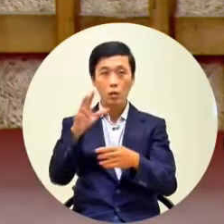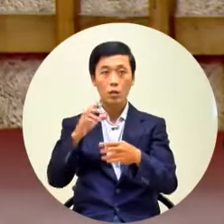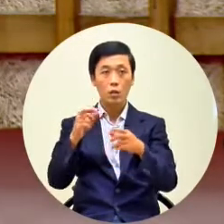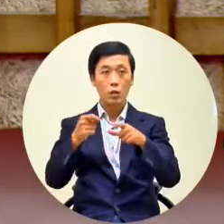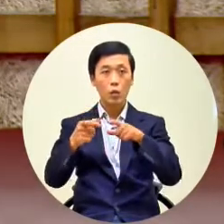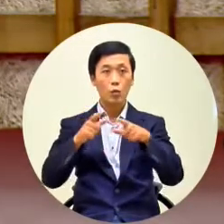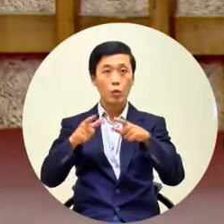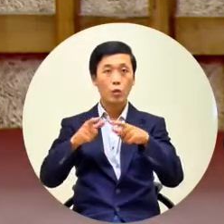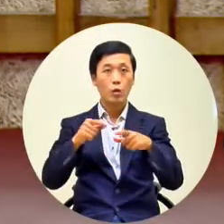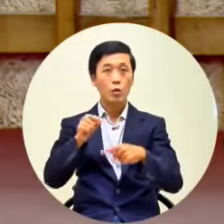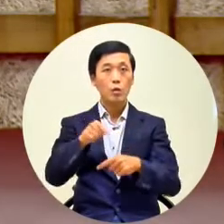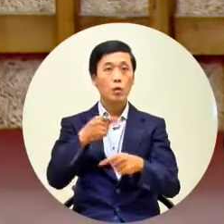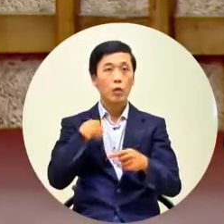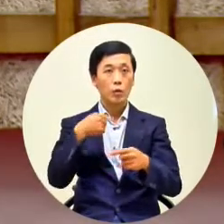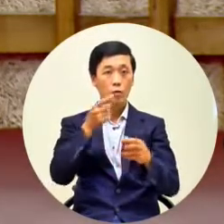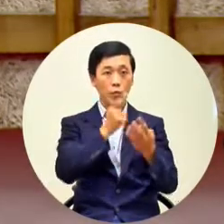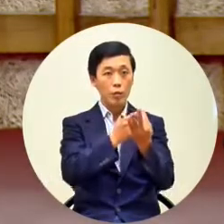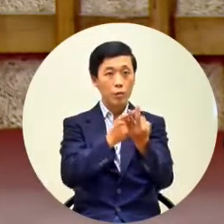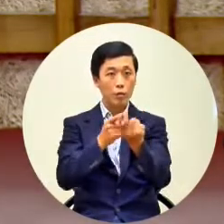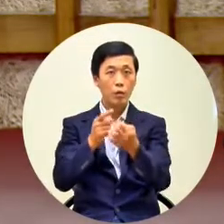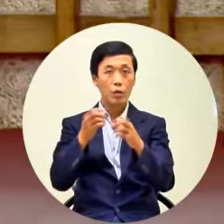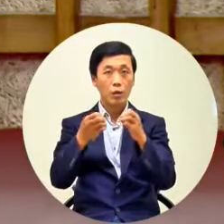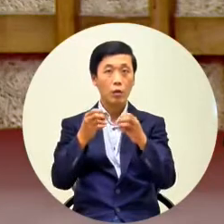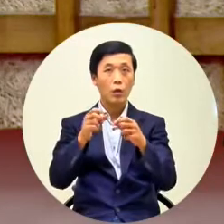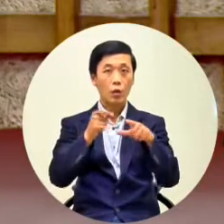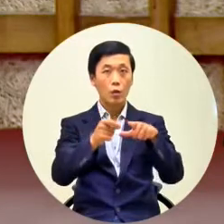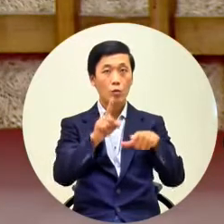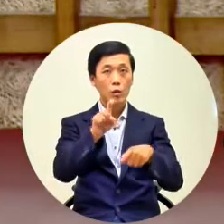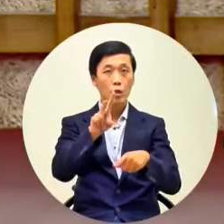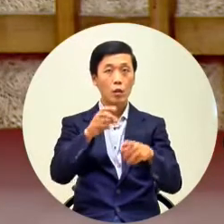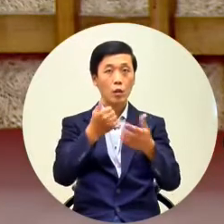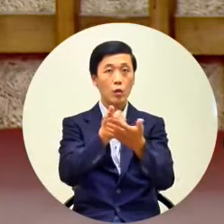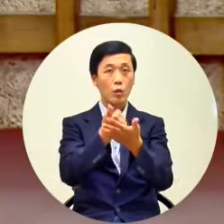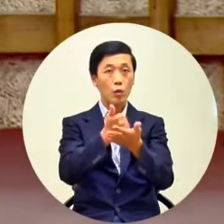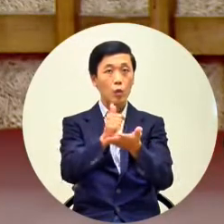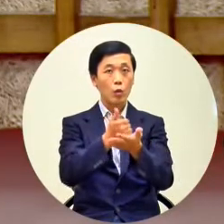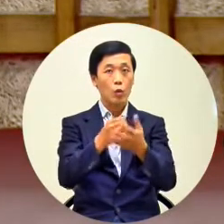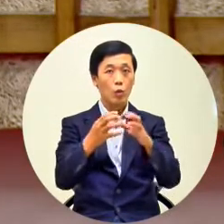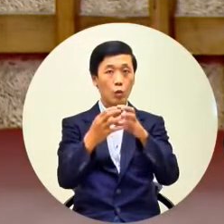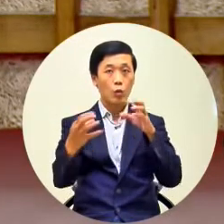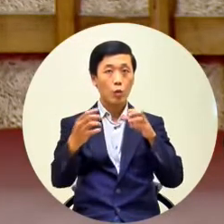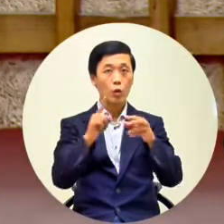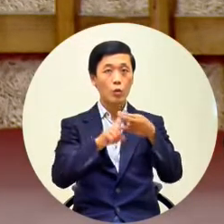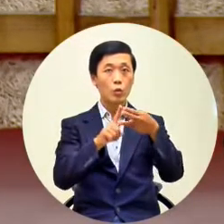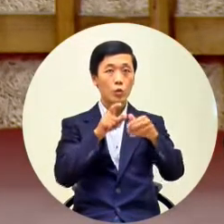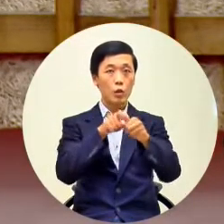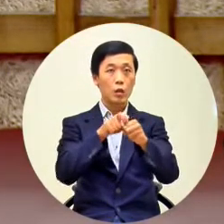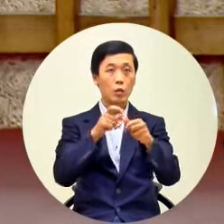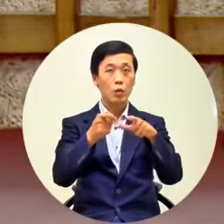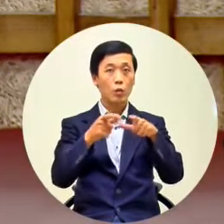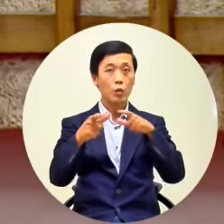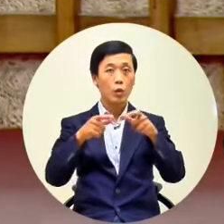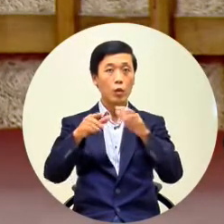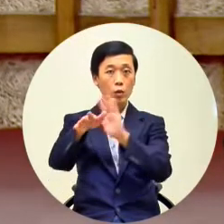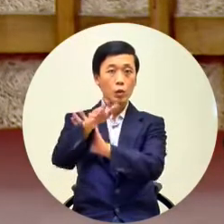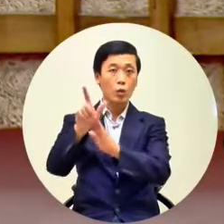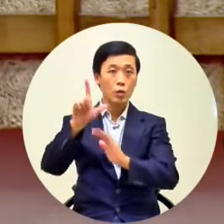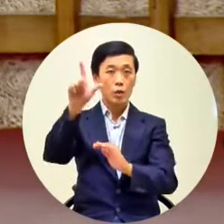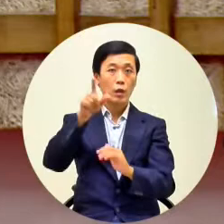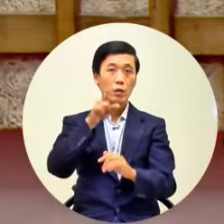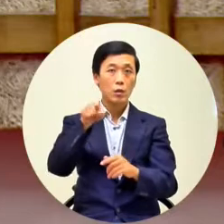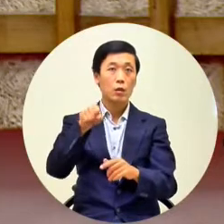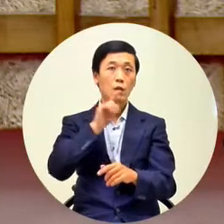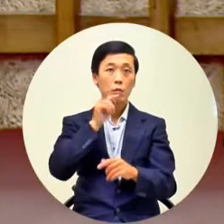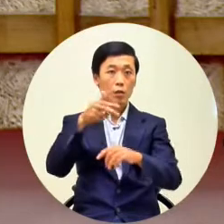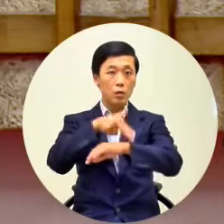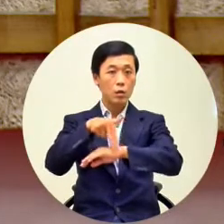里呢，我们一个一个来谈哈。公十二货柜主题特色公园，现在呢，这个右上角这个是目前设计公